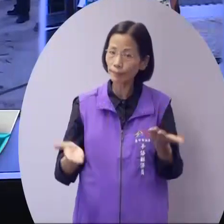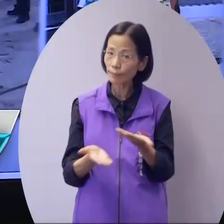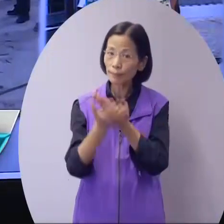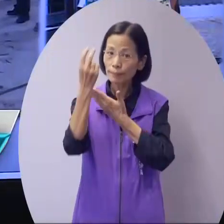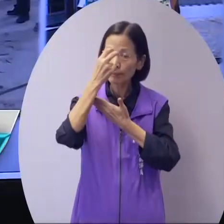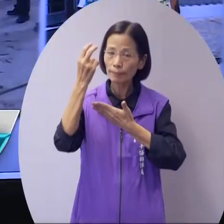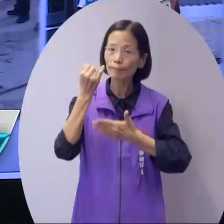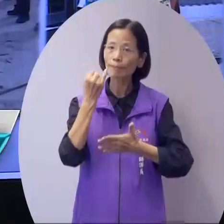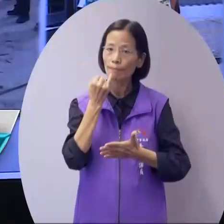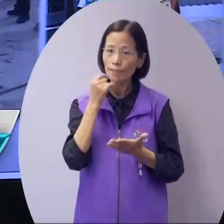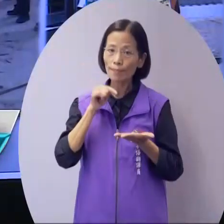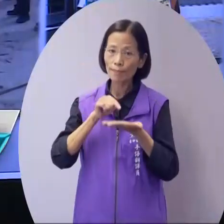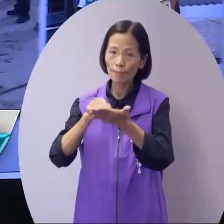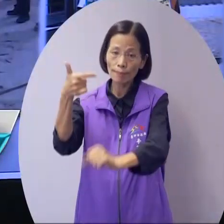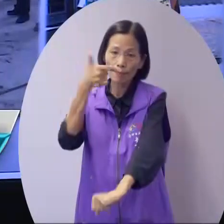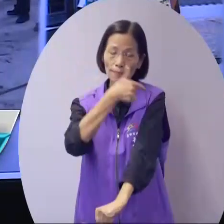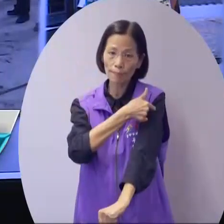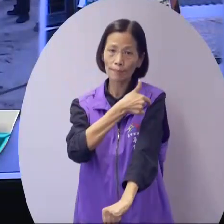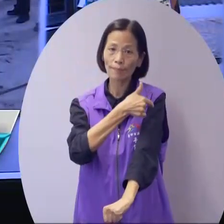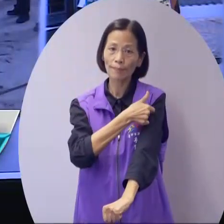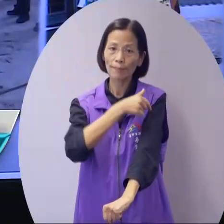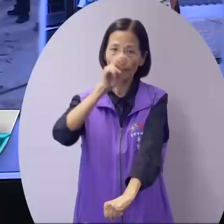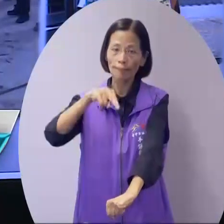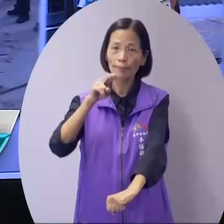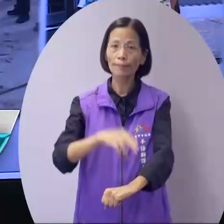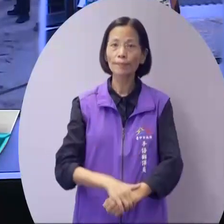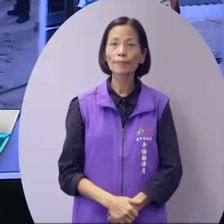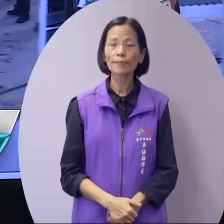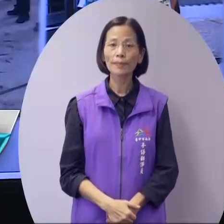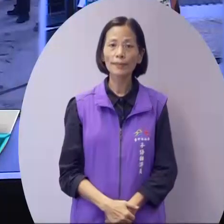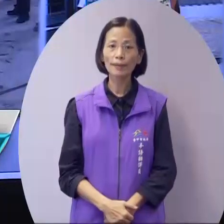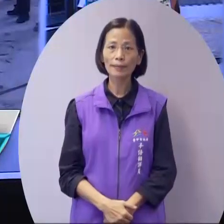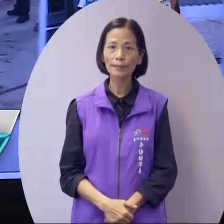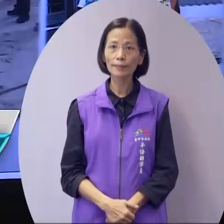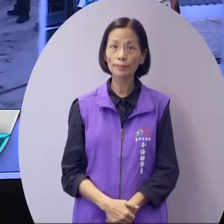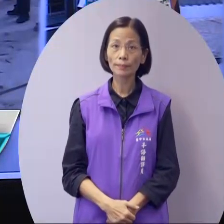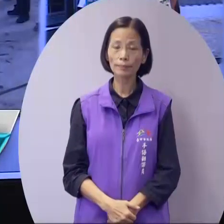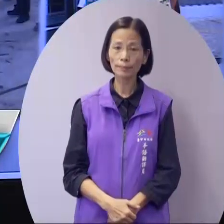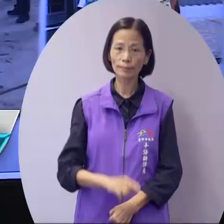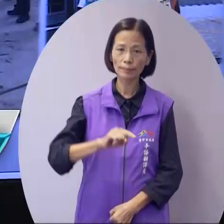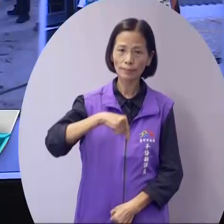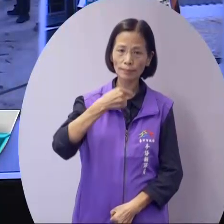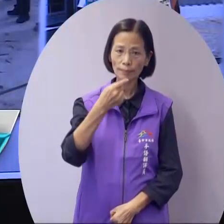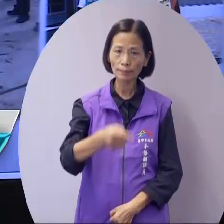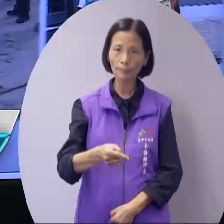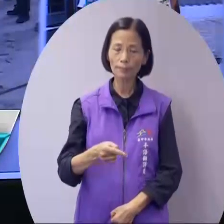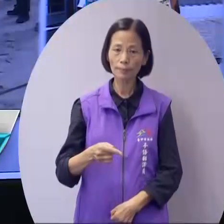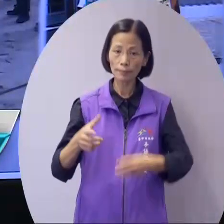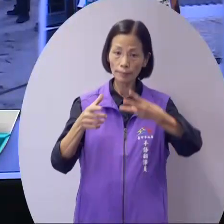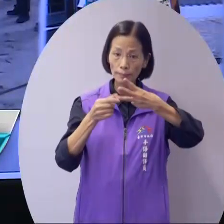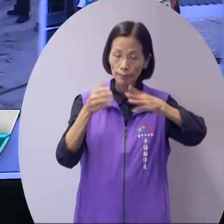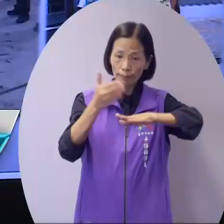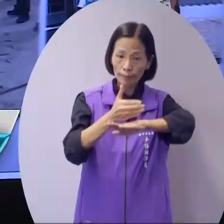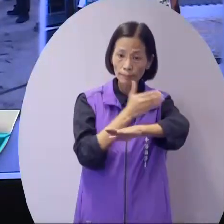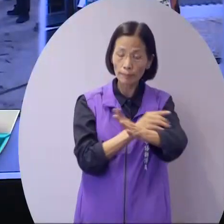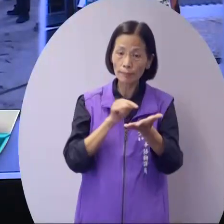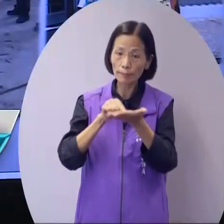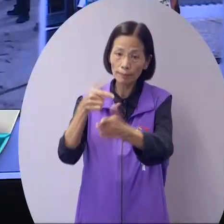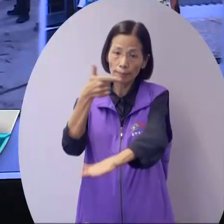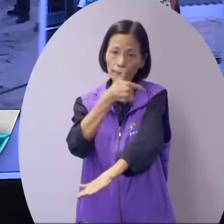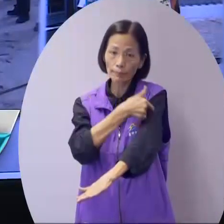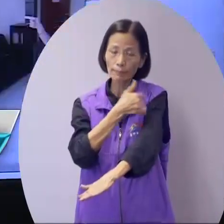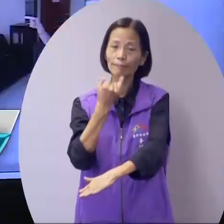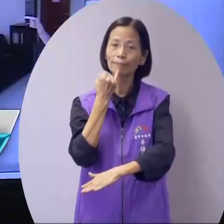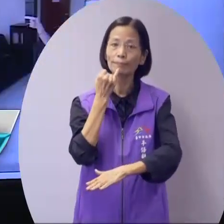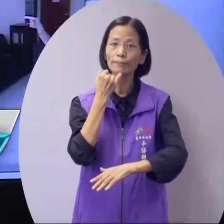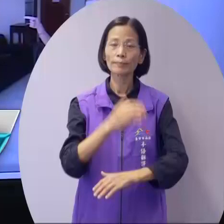来争取优先接种。这至于持续照册争取第三阶段的疫苗施打。